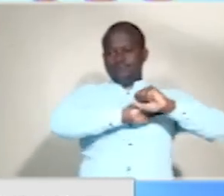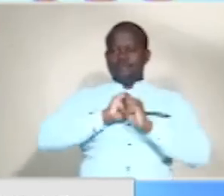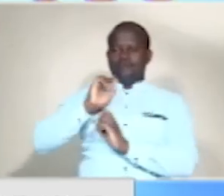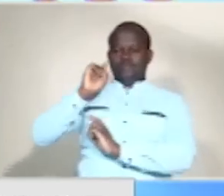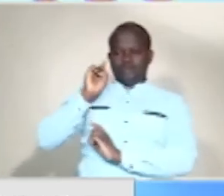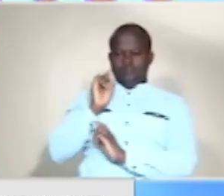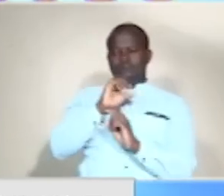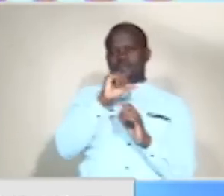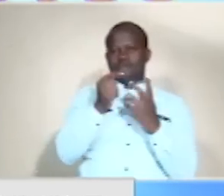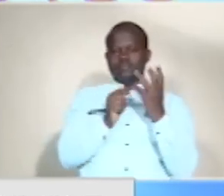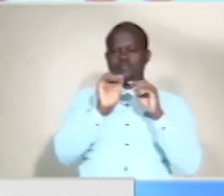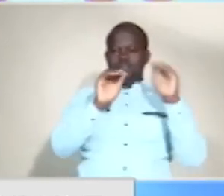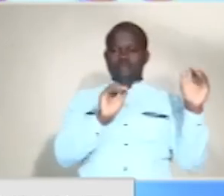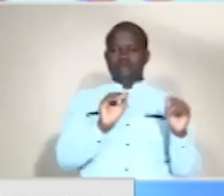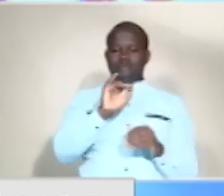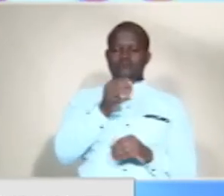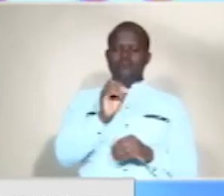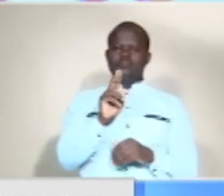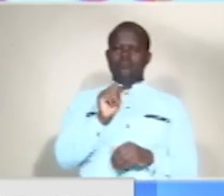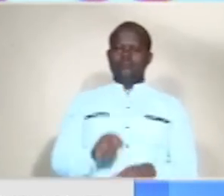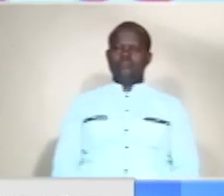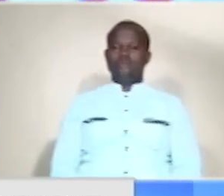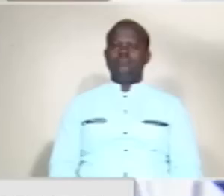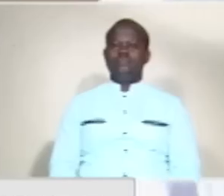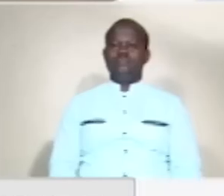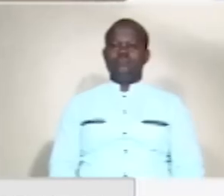umutekano. Ibindi reka tubaze mugenzi wacu John Bica mu mpaka.